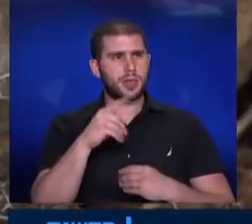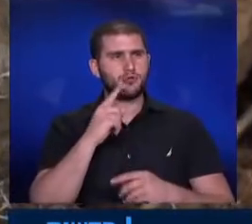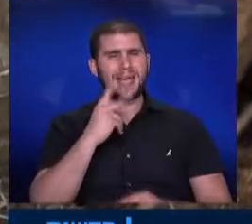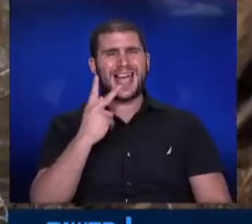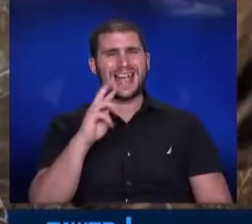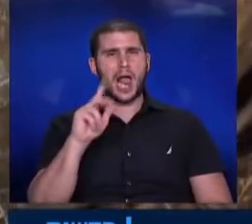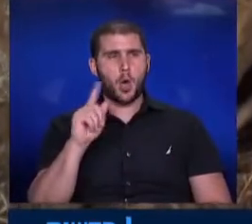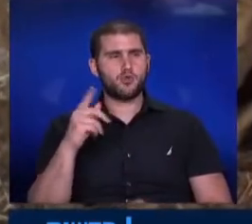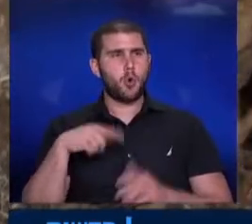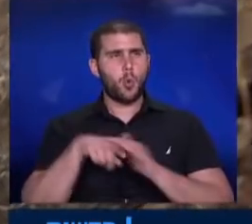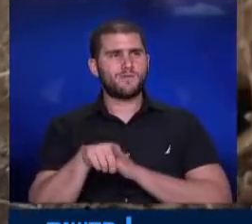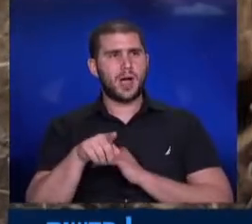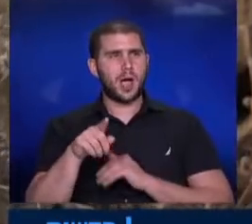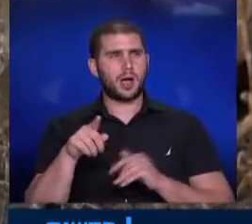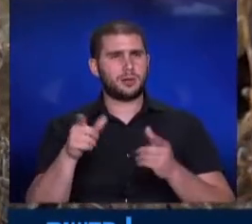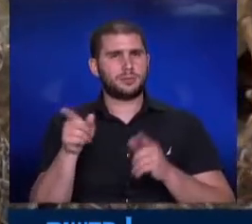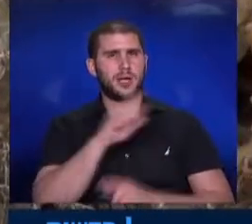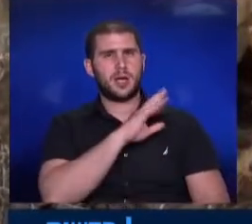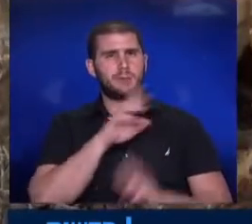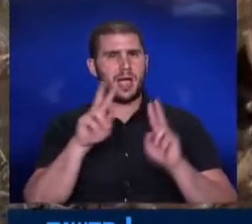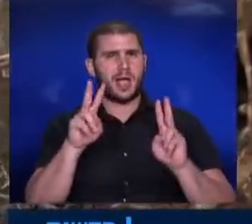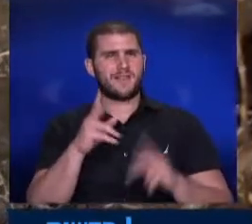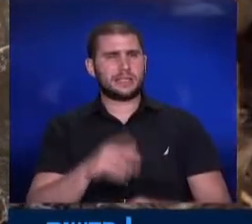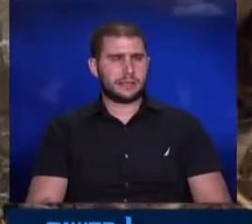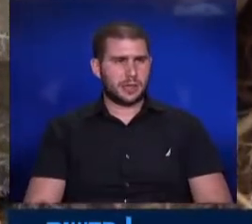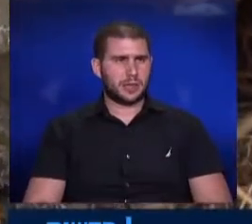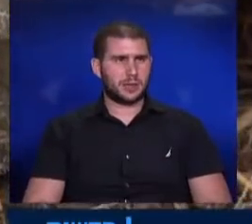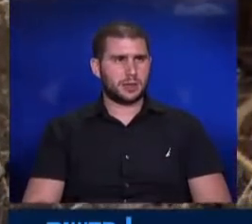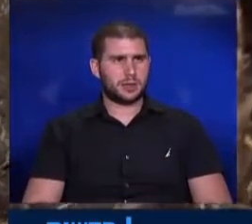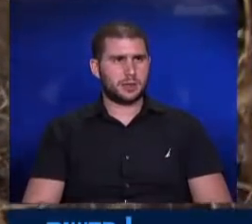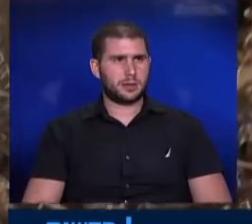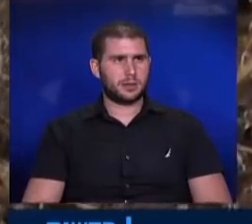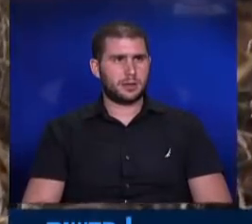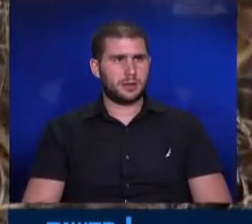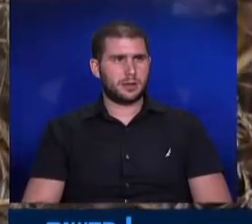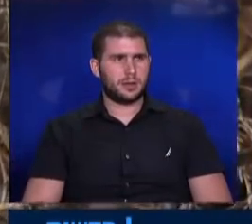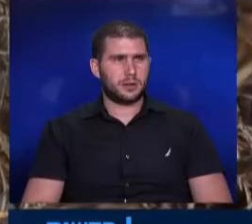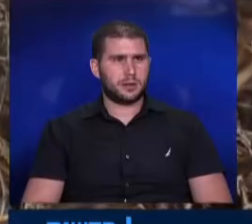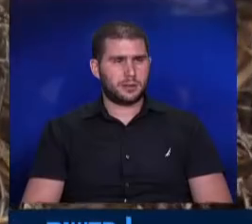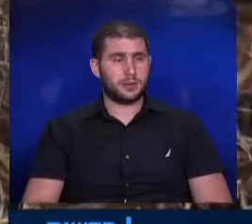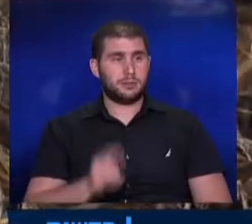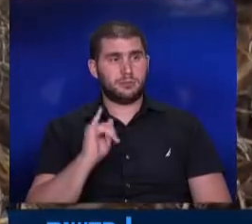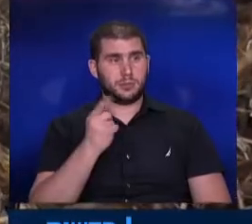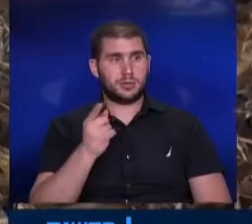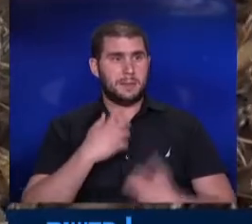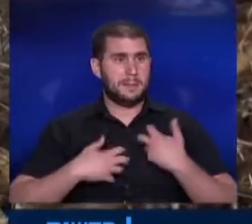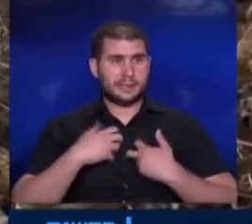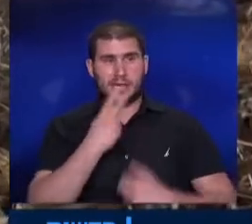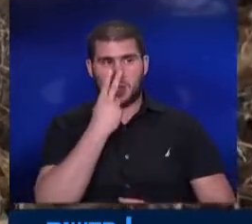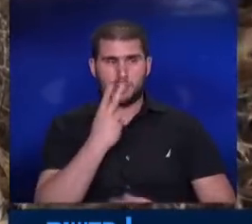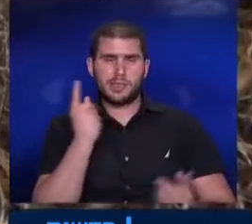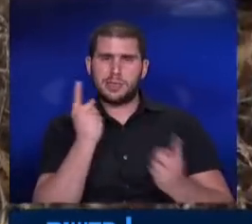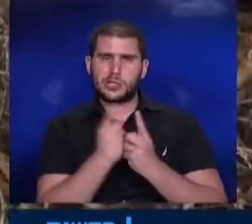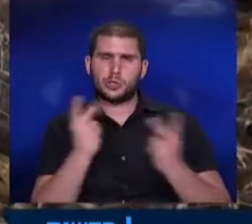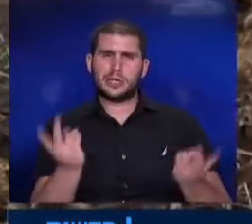שכנראה הוברח מהרשות הפלסטינית. לחיצה, בדיוק. קנה החוצה. כן, בהחלט מתסכל לראות את